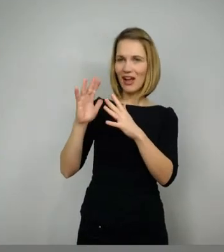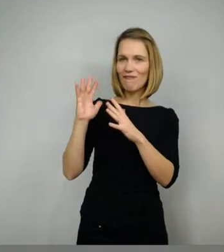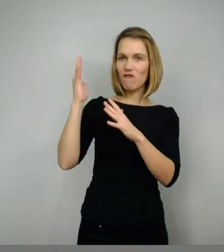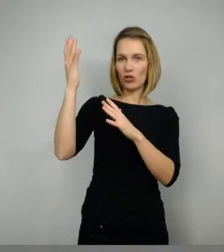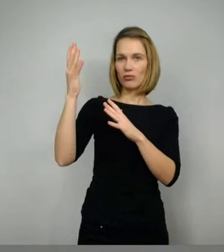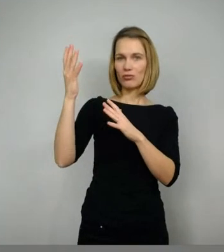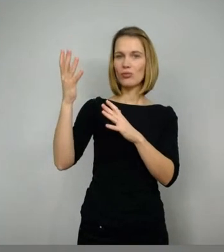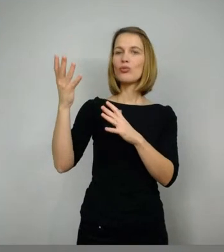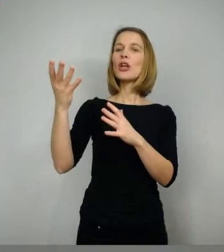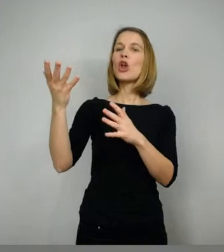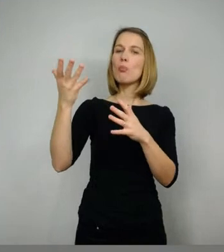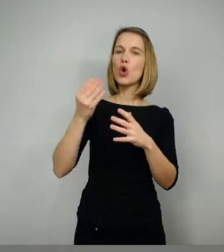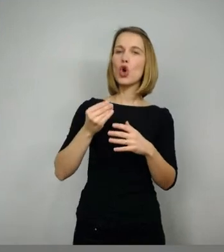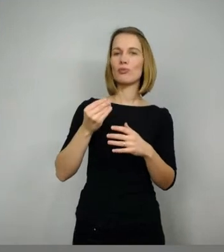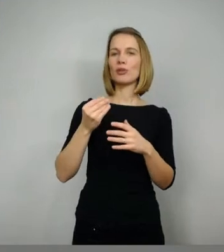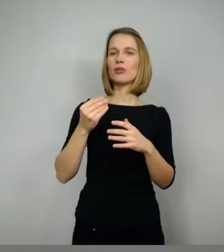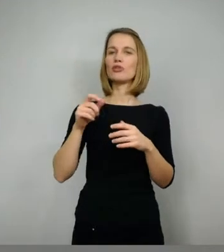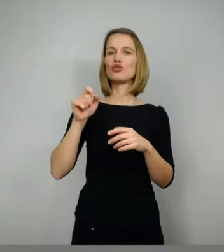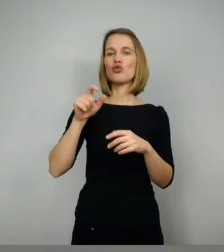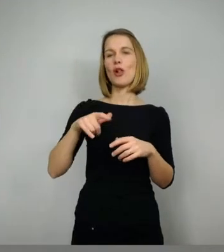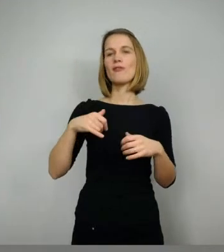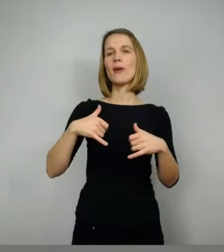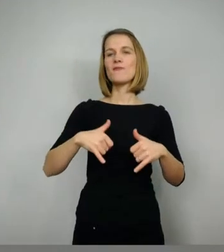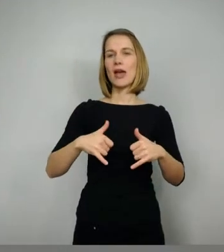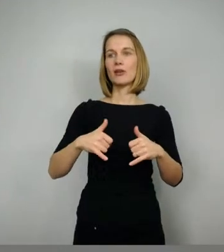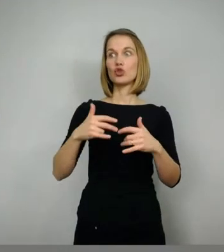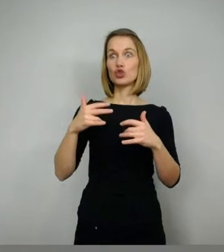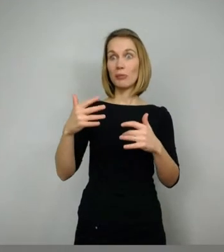schließlich kämpft er eben noch gegen den Zwerg Alberich. Alberich.